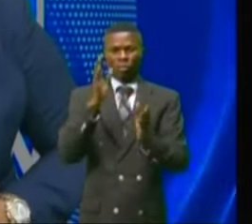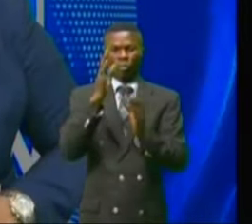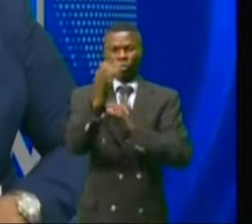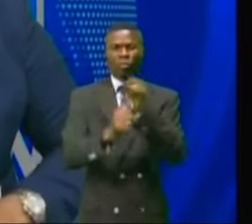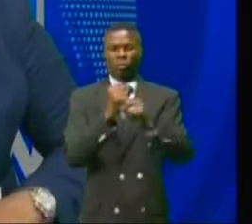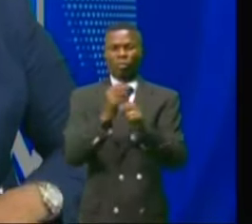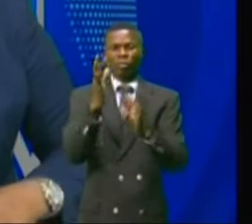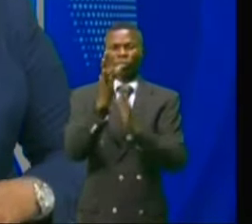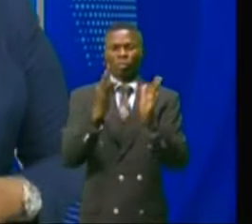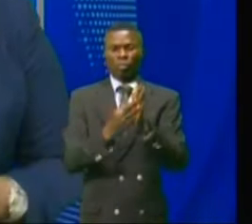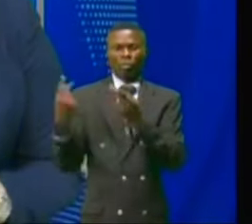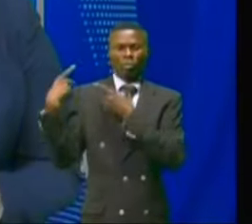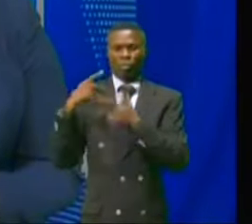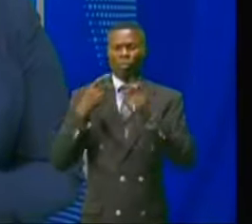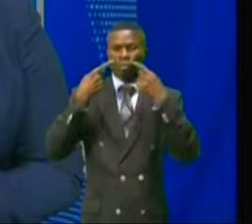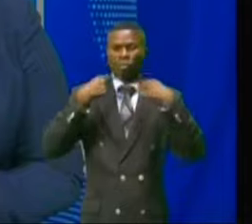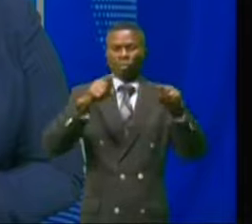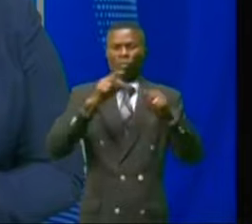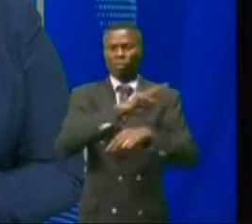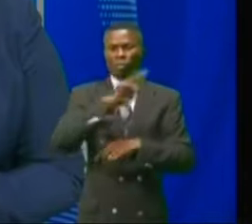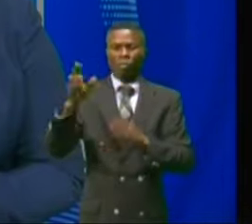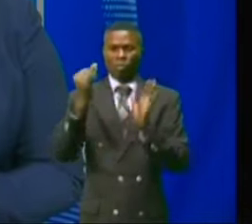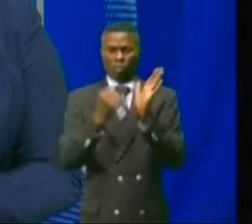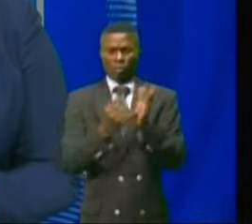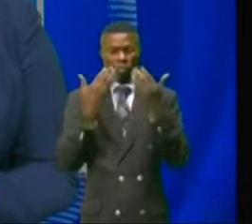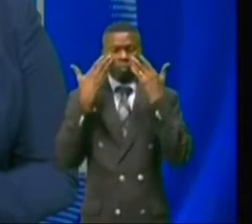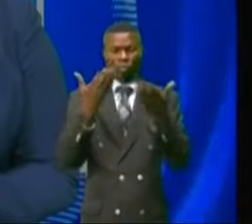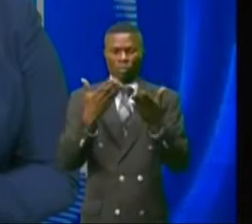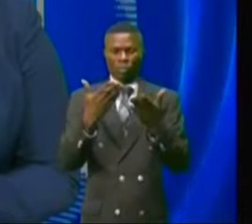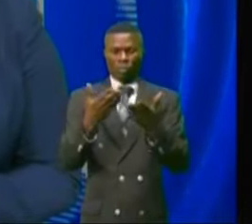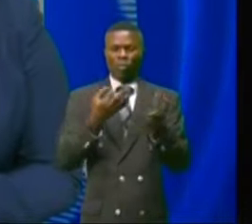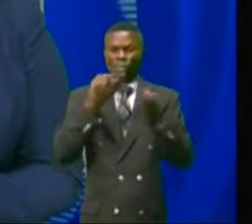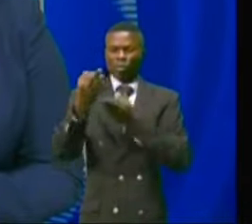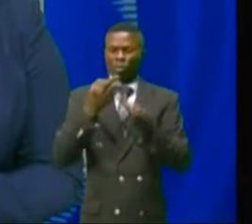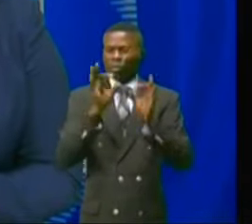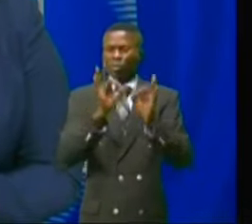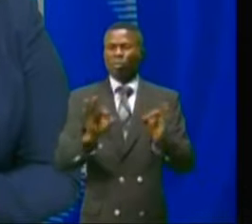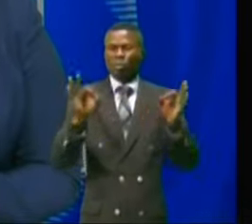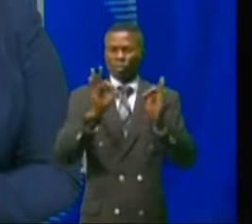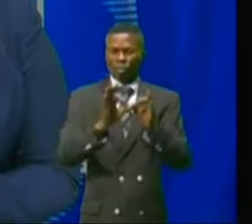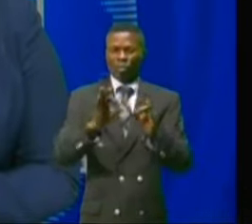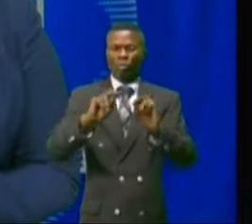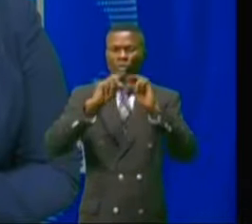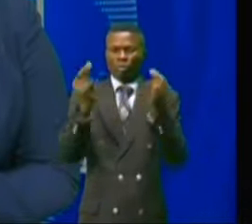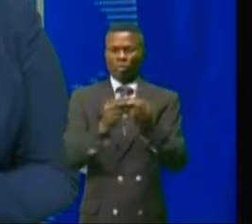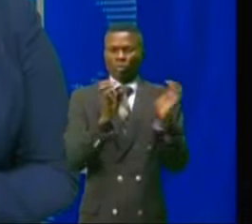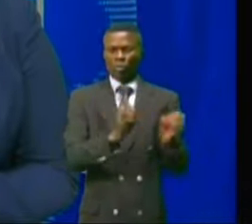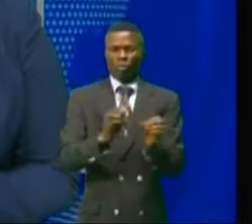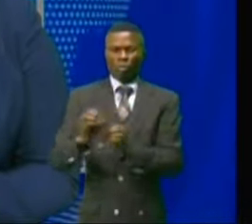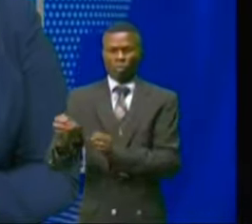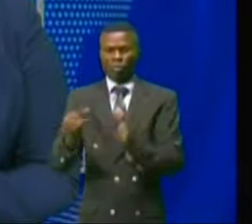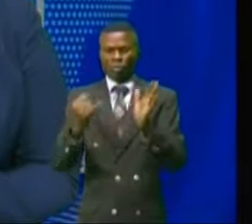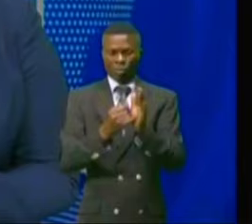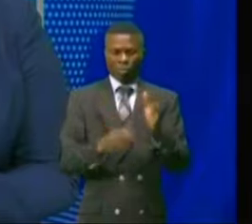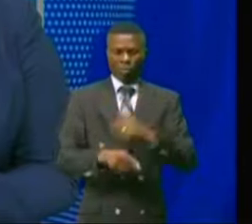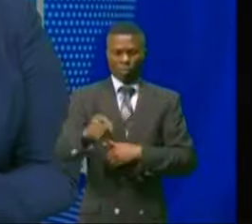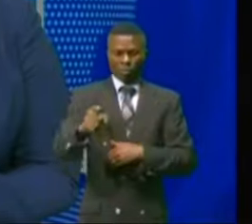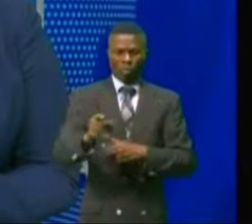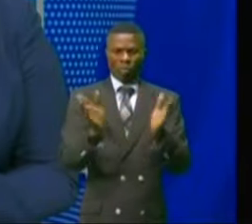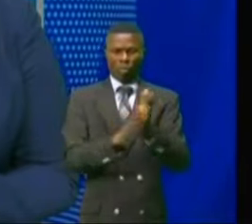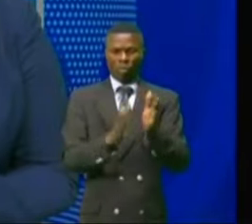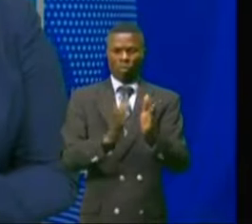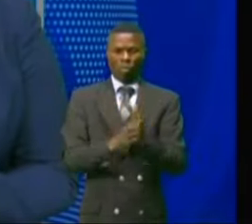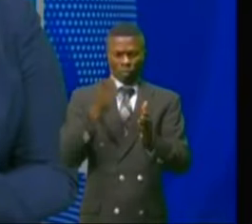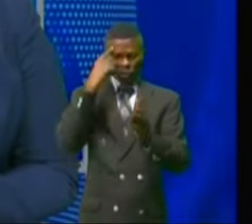ans depuis sa promulgation en 2006. Voilà qui donne tout son sens au colloque qu'organise ce samedi l'Institut pour